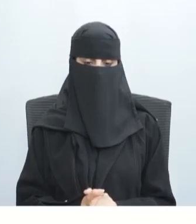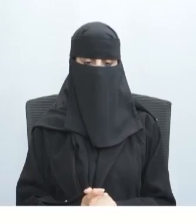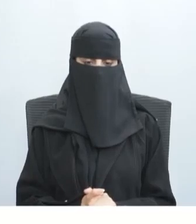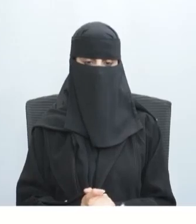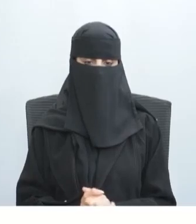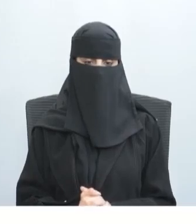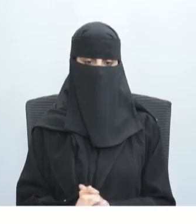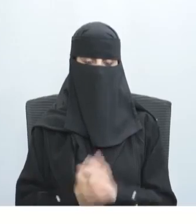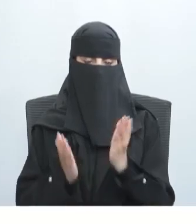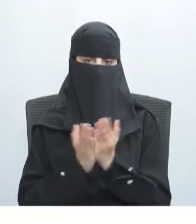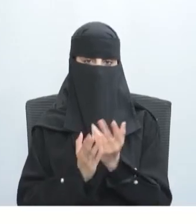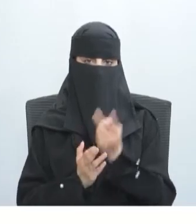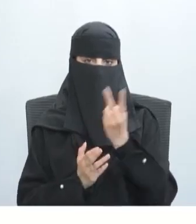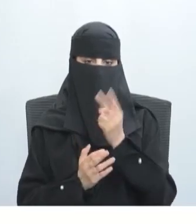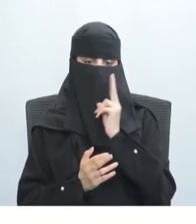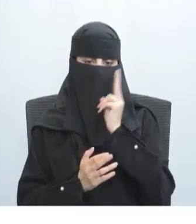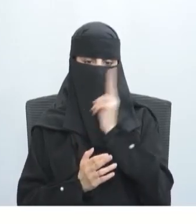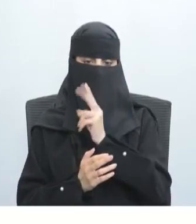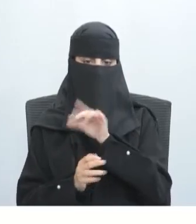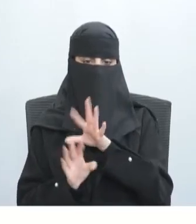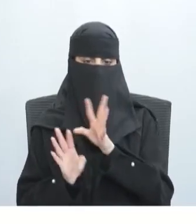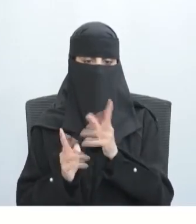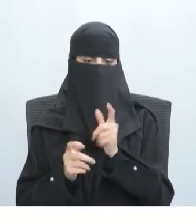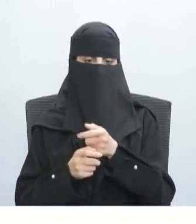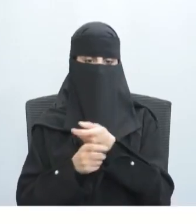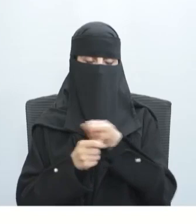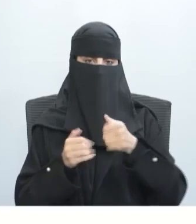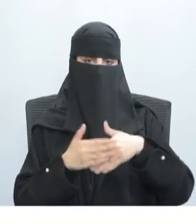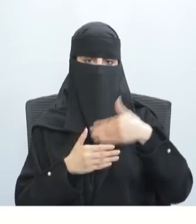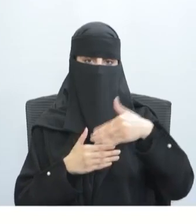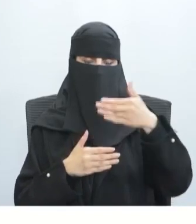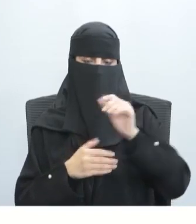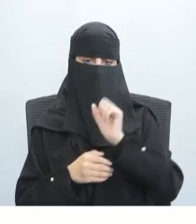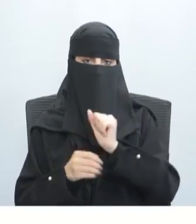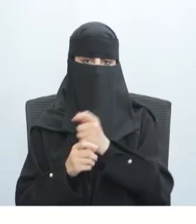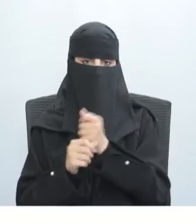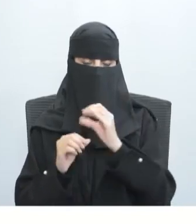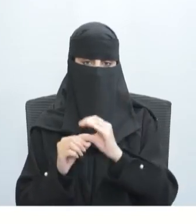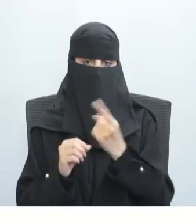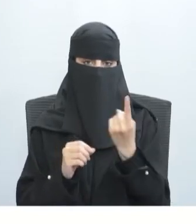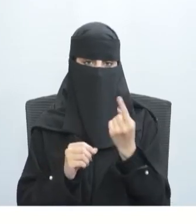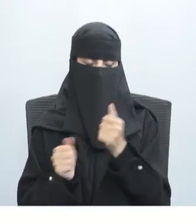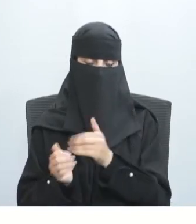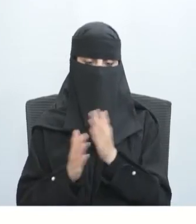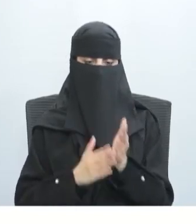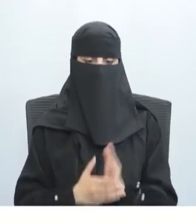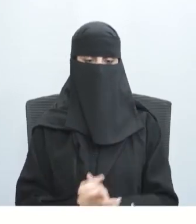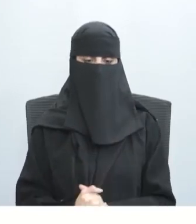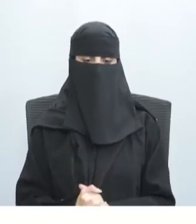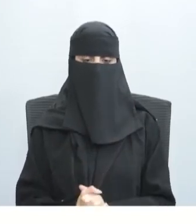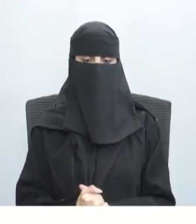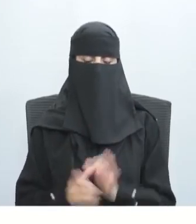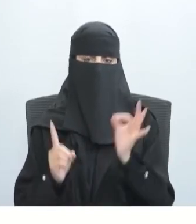الزمنيه للنقود اليوم ناتي للدرس الثاني في هذا الفصل وهي القيمه المستقبليه لمبلغ